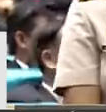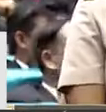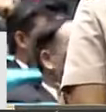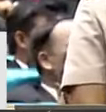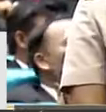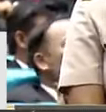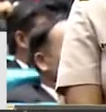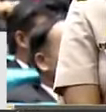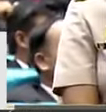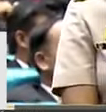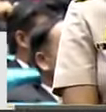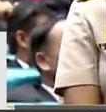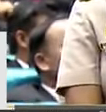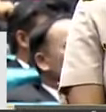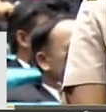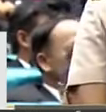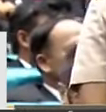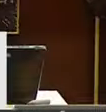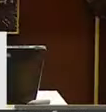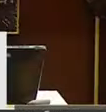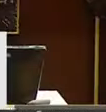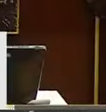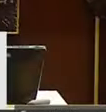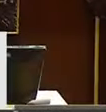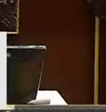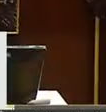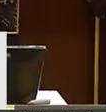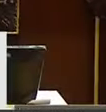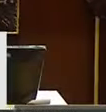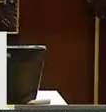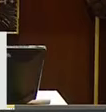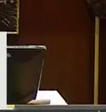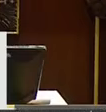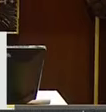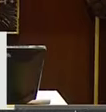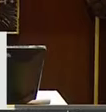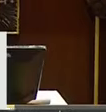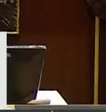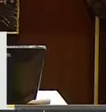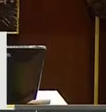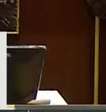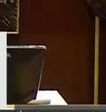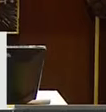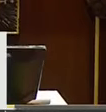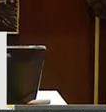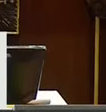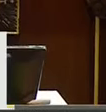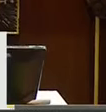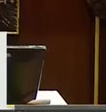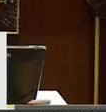นายธนาธรครับ 108นางชวีรัตน์เกษตรสุนท